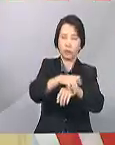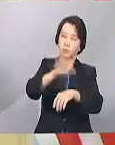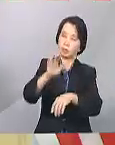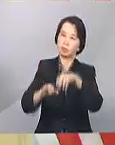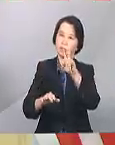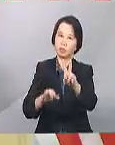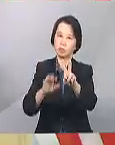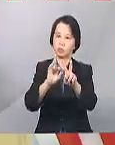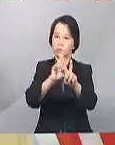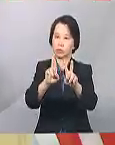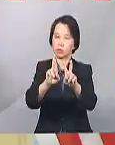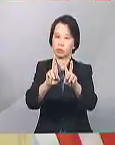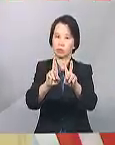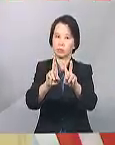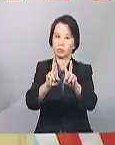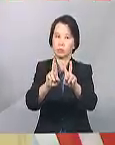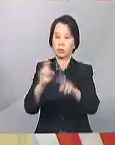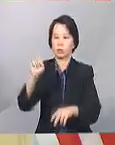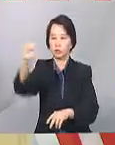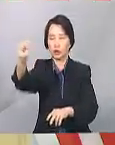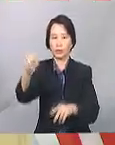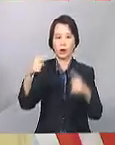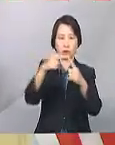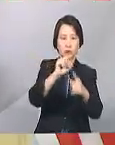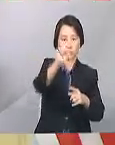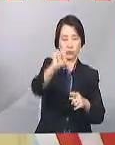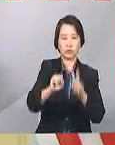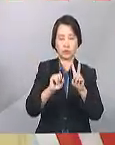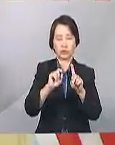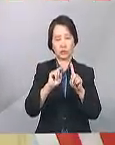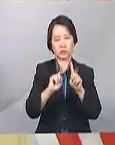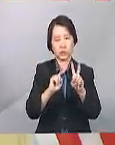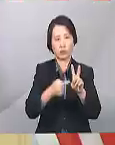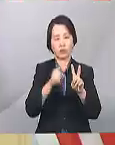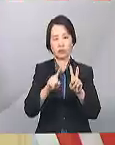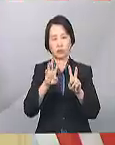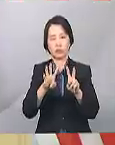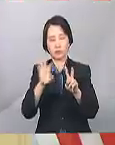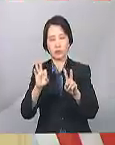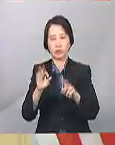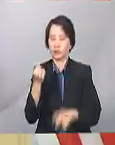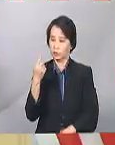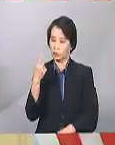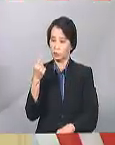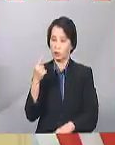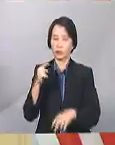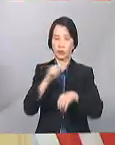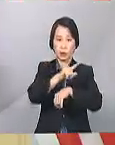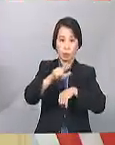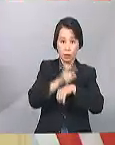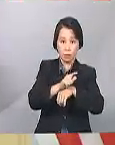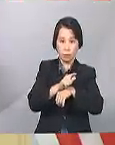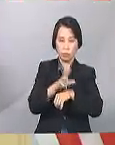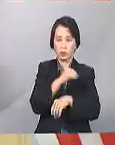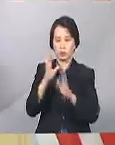2,000, zon Sabah ke Sabah 2,164, manakala 11 ke Labuan, manakala